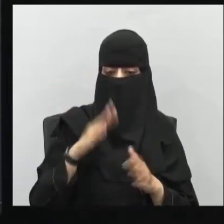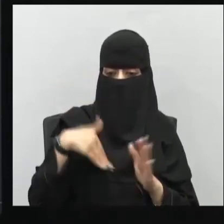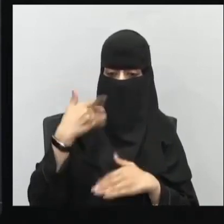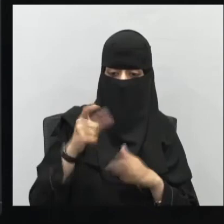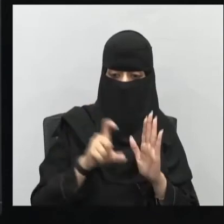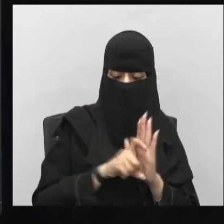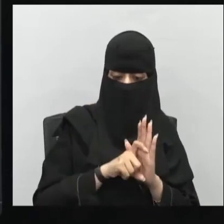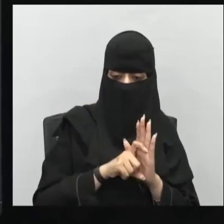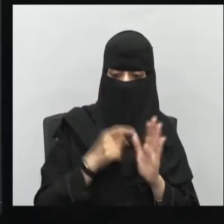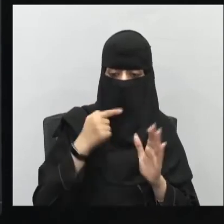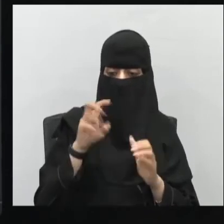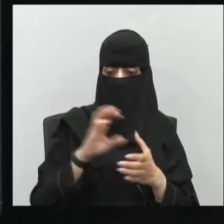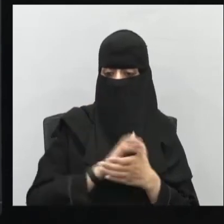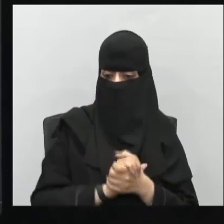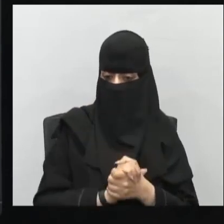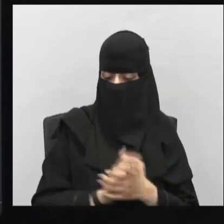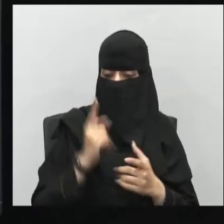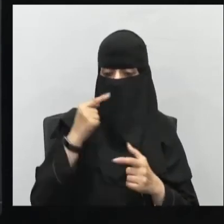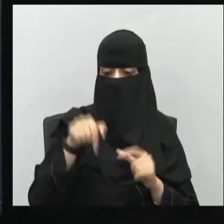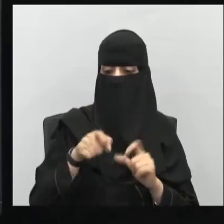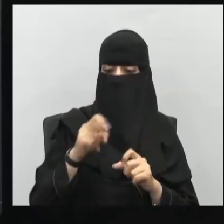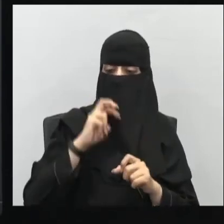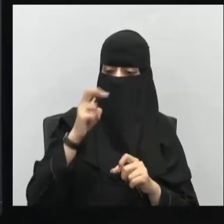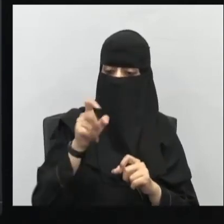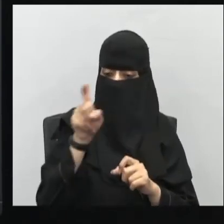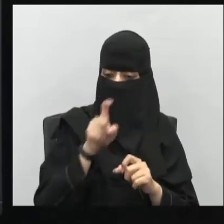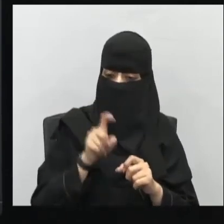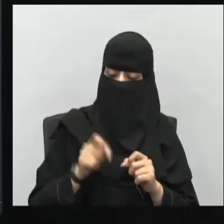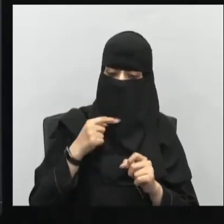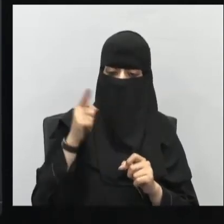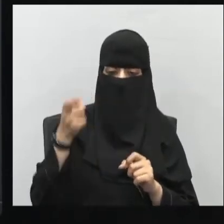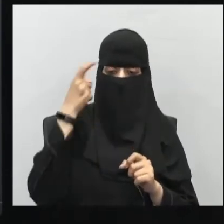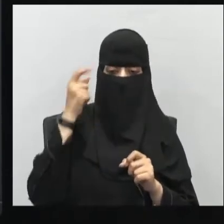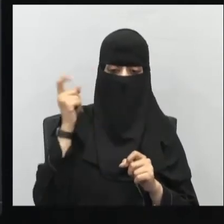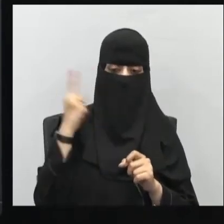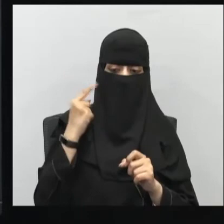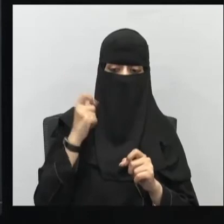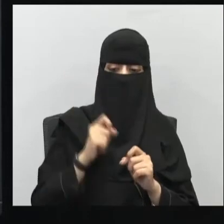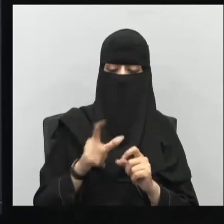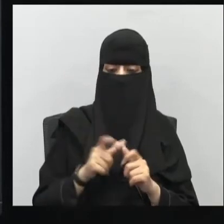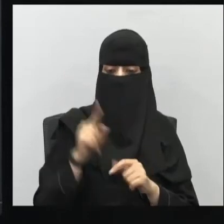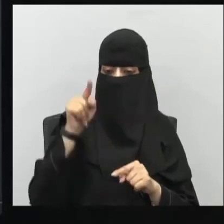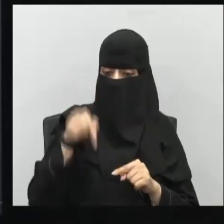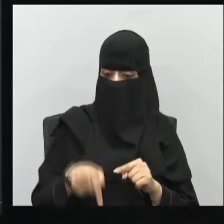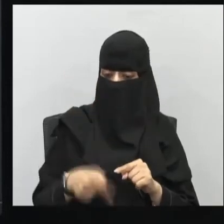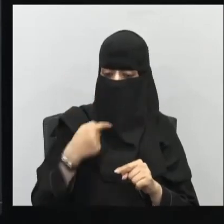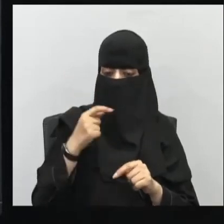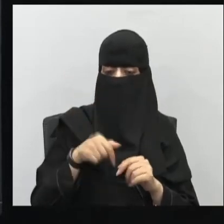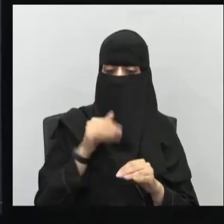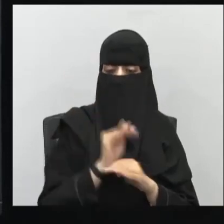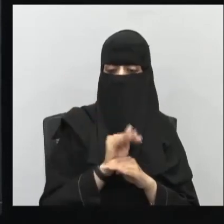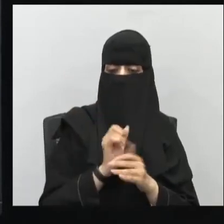قمنا بالإجابة على الأسئلة، وأيضا قمنا باستخراج الظواهر الصوتية. اليوم بإذن الله يا صغاري